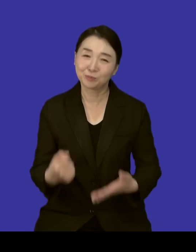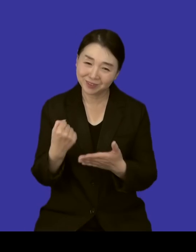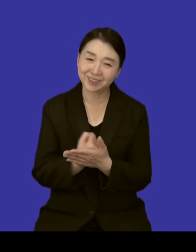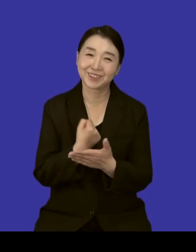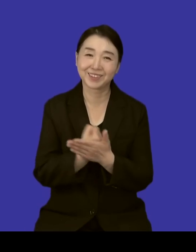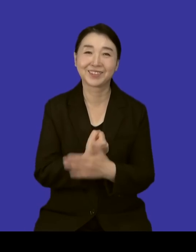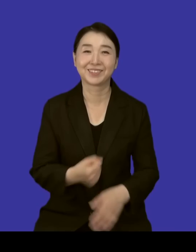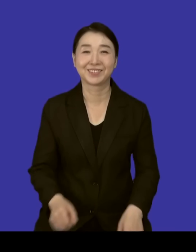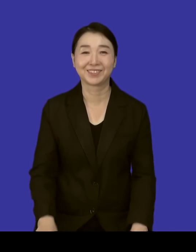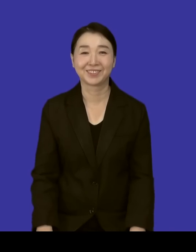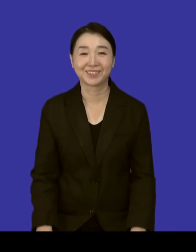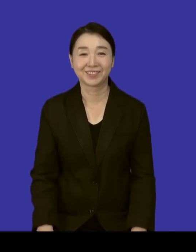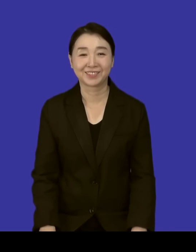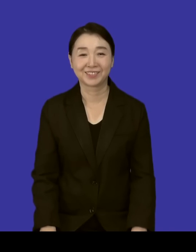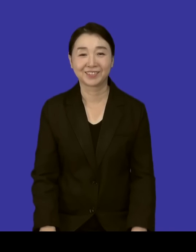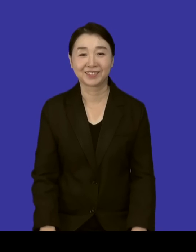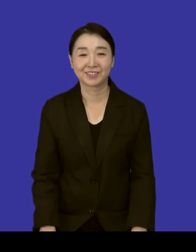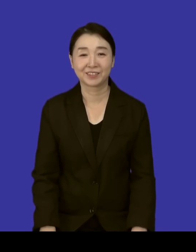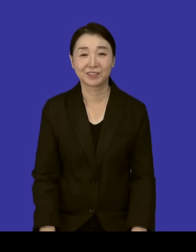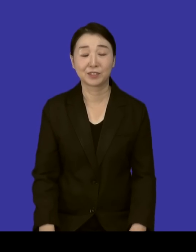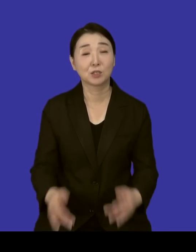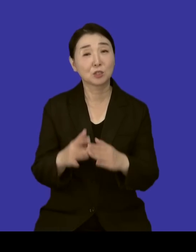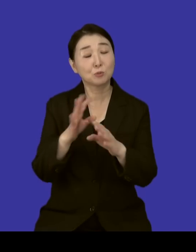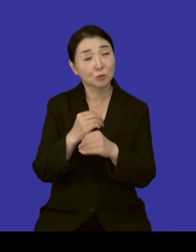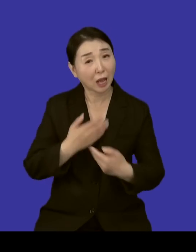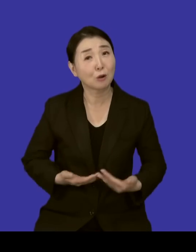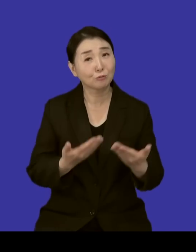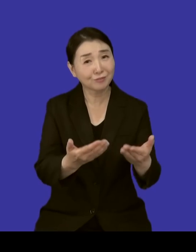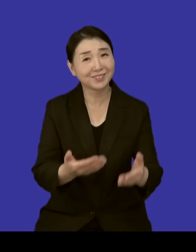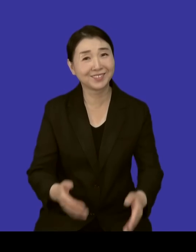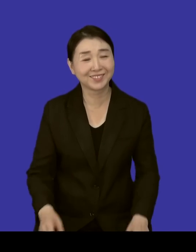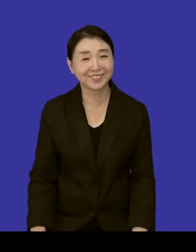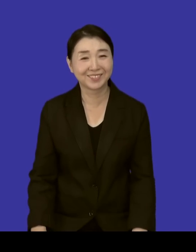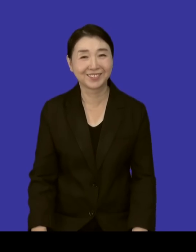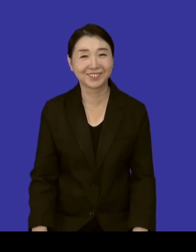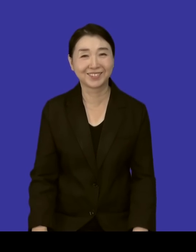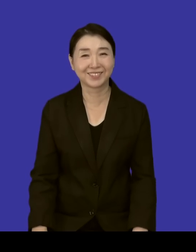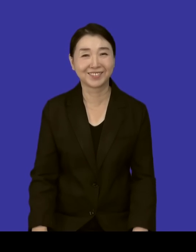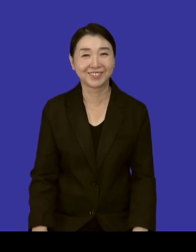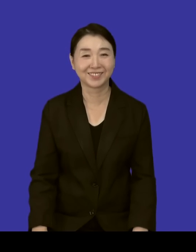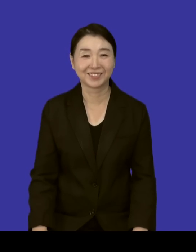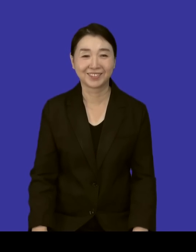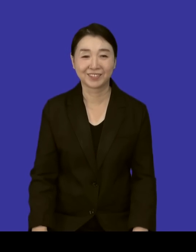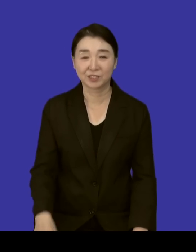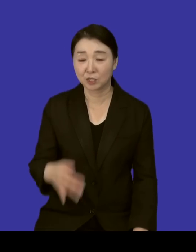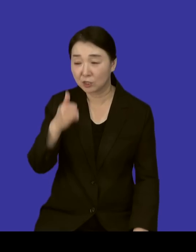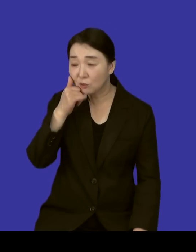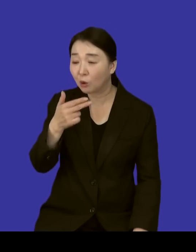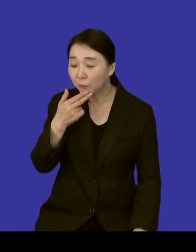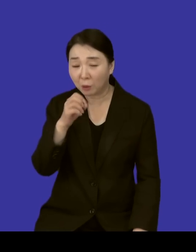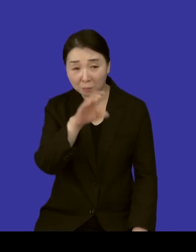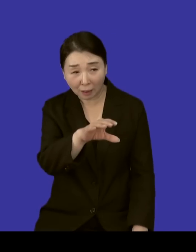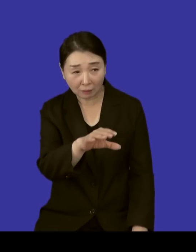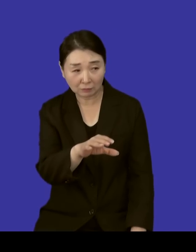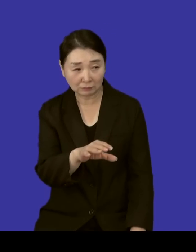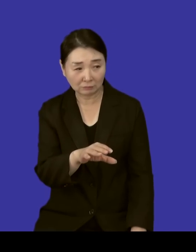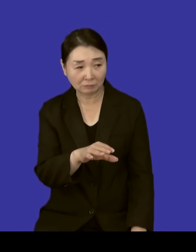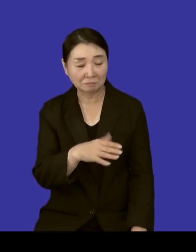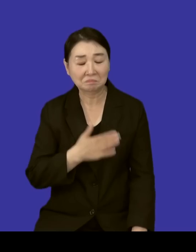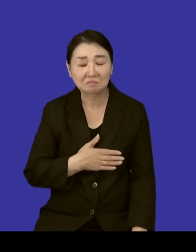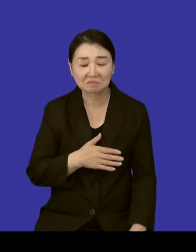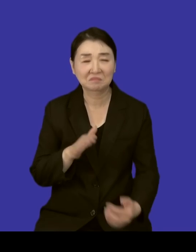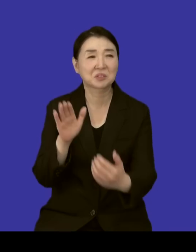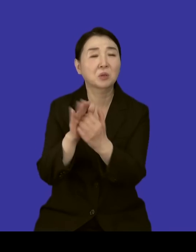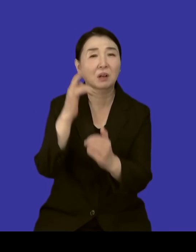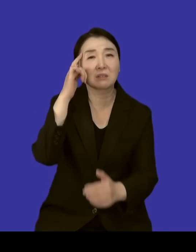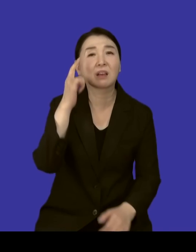아쉬운. 그리고 집 정말 주소라도 시간이 알려주지, 없는 거예요. 집 주소라도. 아유, 그 전화가 없다 그러면 그냥 백발백중